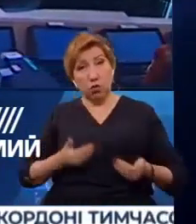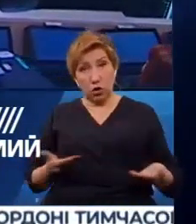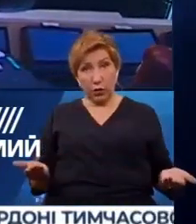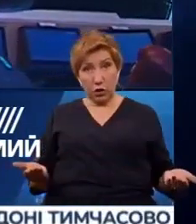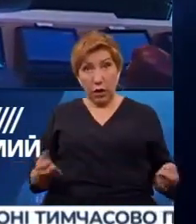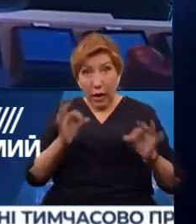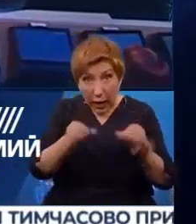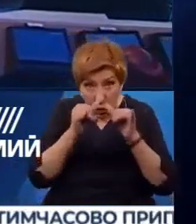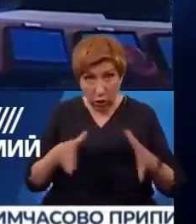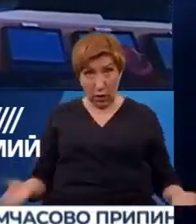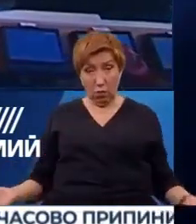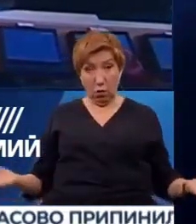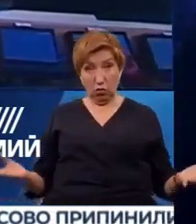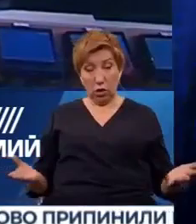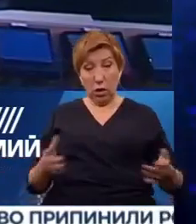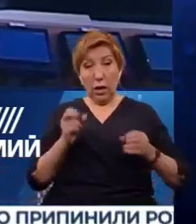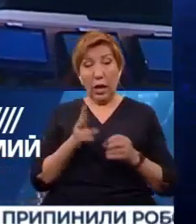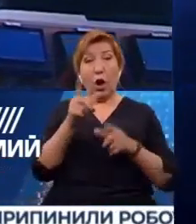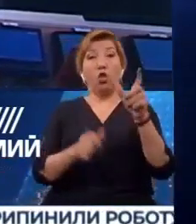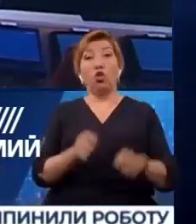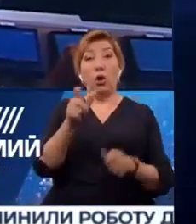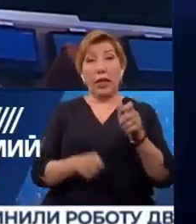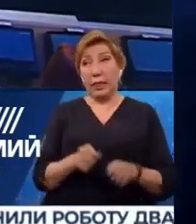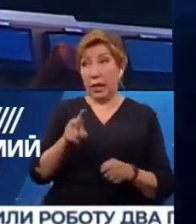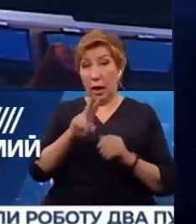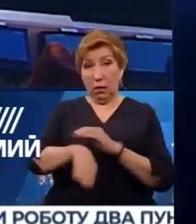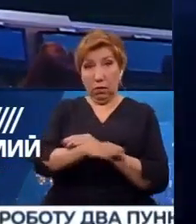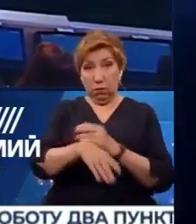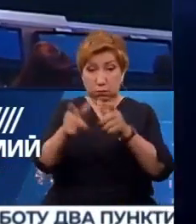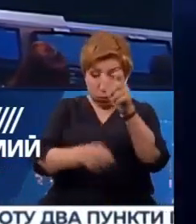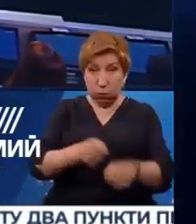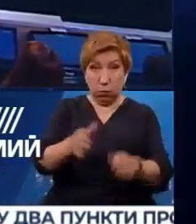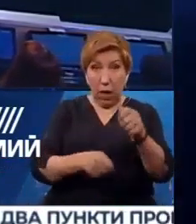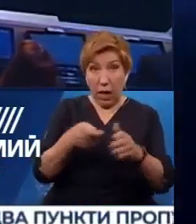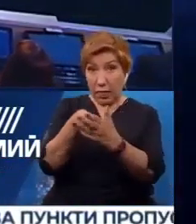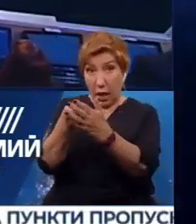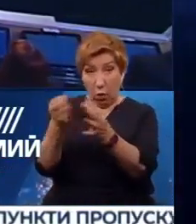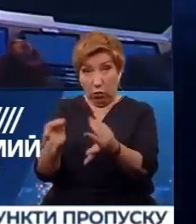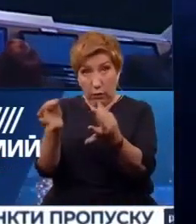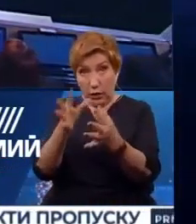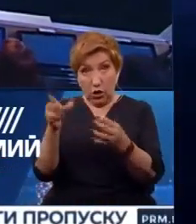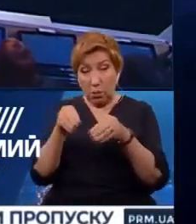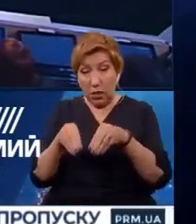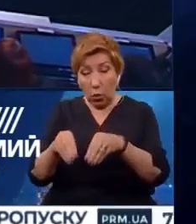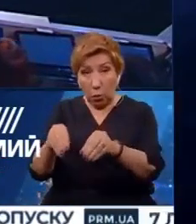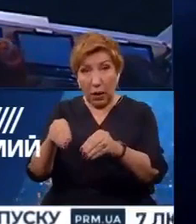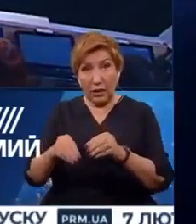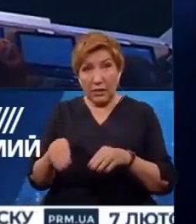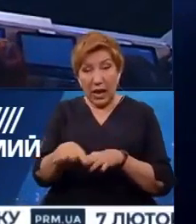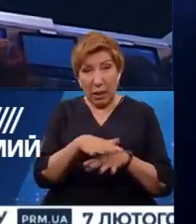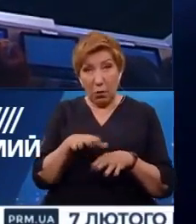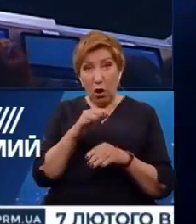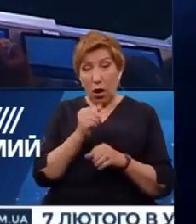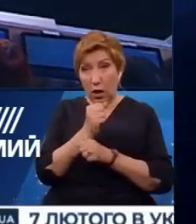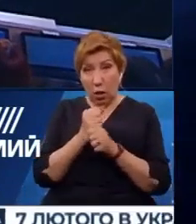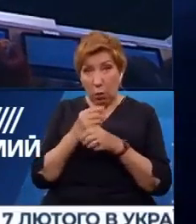прожити. Звісно, село не може прожити, як його доїти, як бездонну бочку, і не годувати, не удобряти ту землю, людям роботу